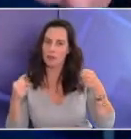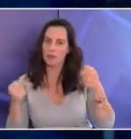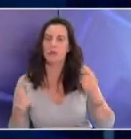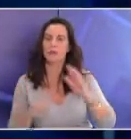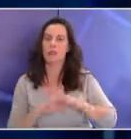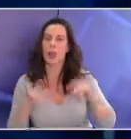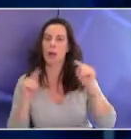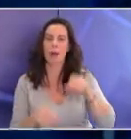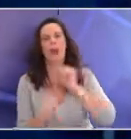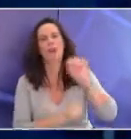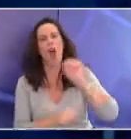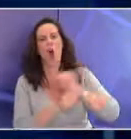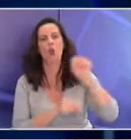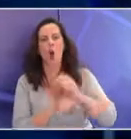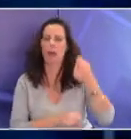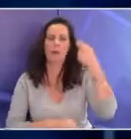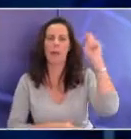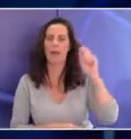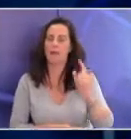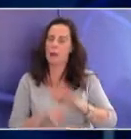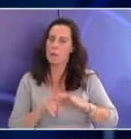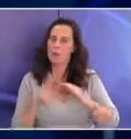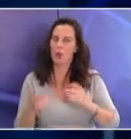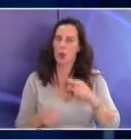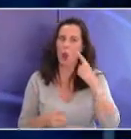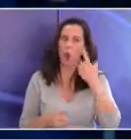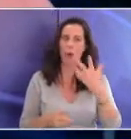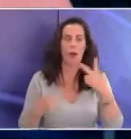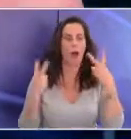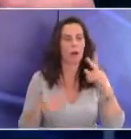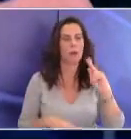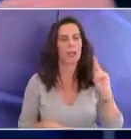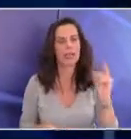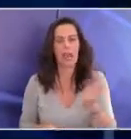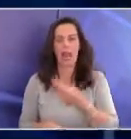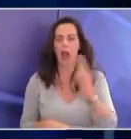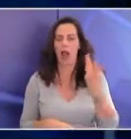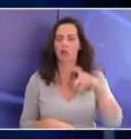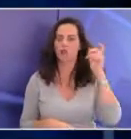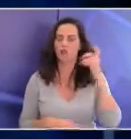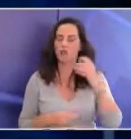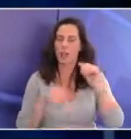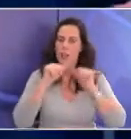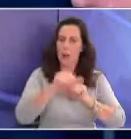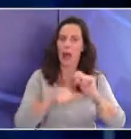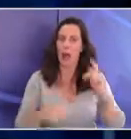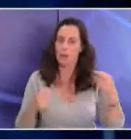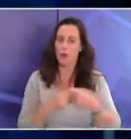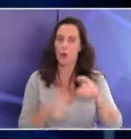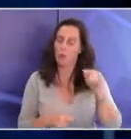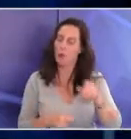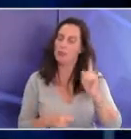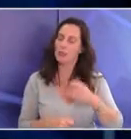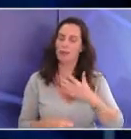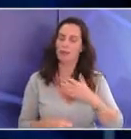קלאסיים שרק באים בטענות כל היום על מחירים יקרים, ומצד שני לא רואים את הערכים של קהילה משותפת, של האדם משותפת. אולי לכאן